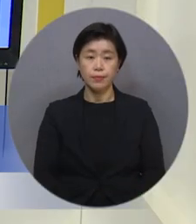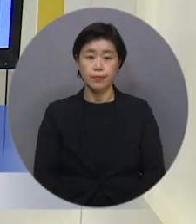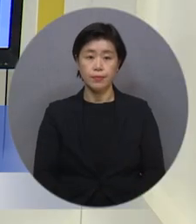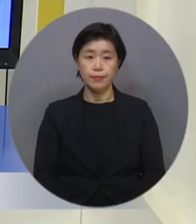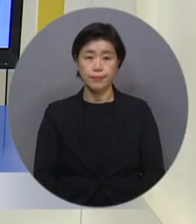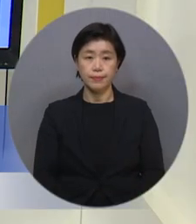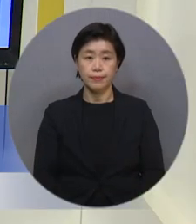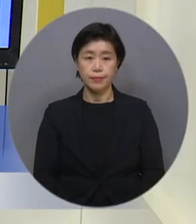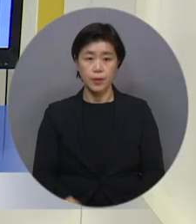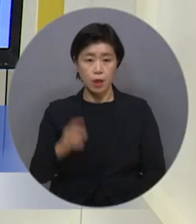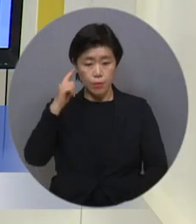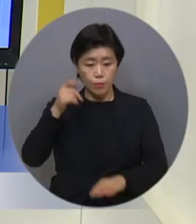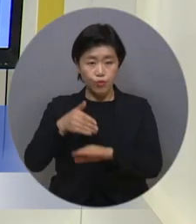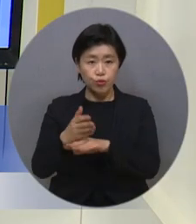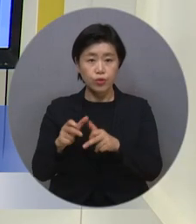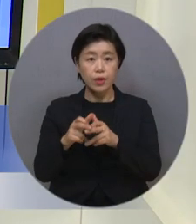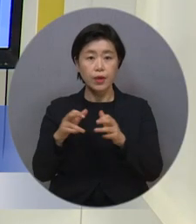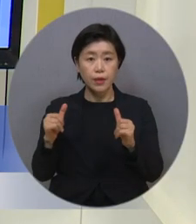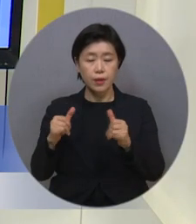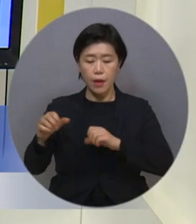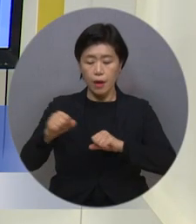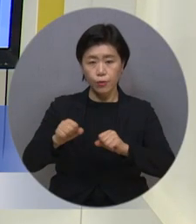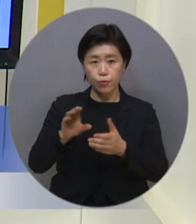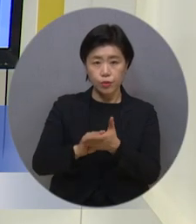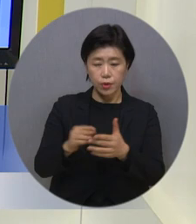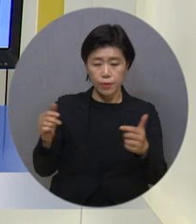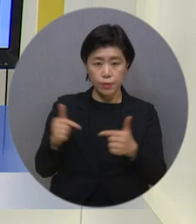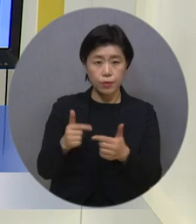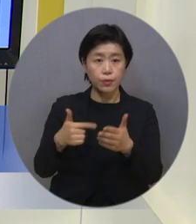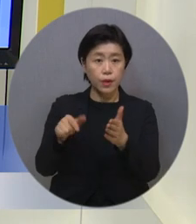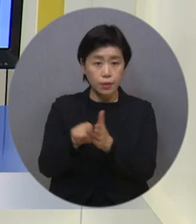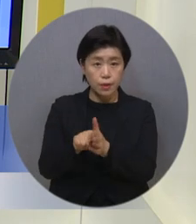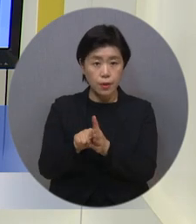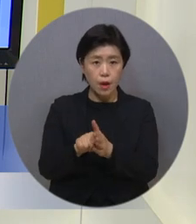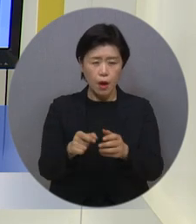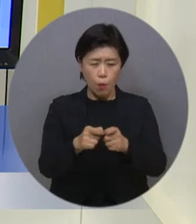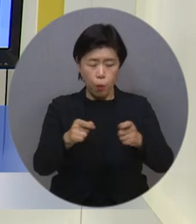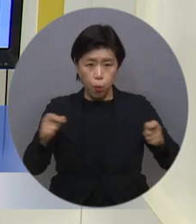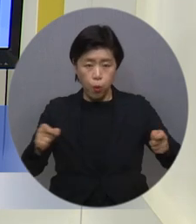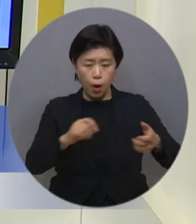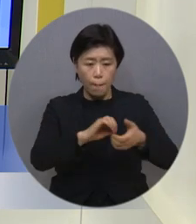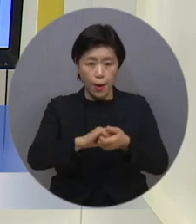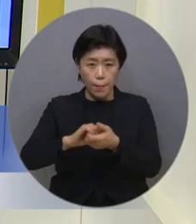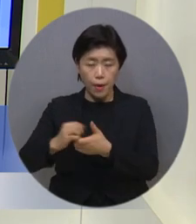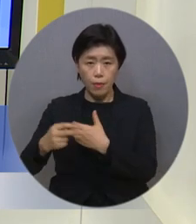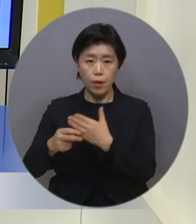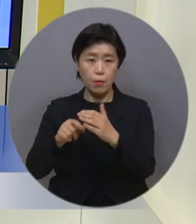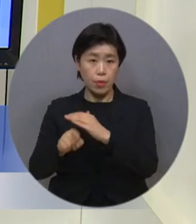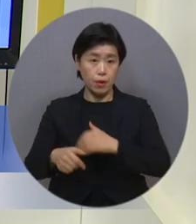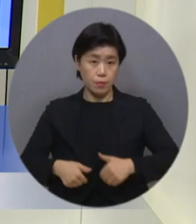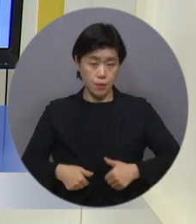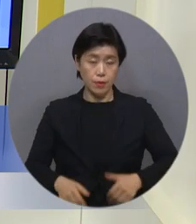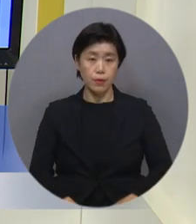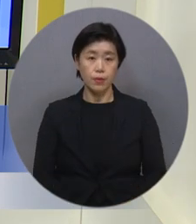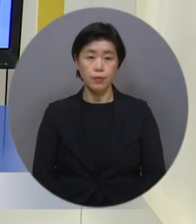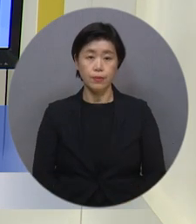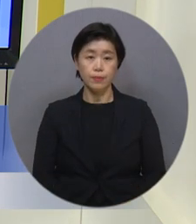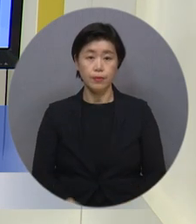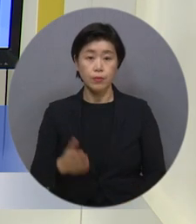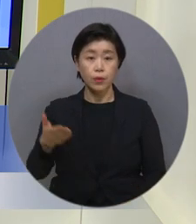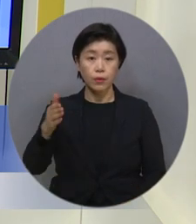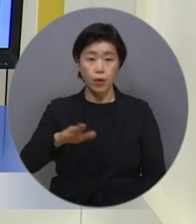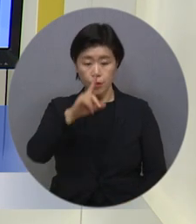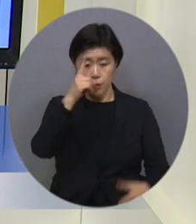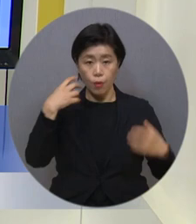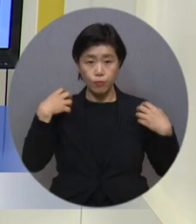다음 뉴스입니다 발달장애인의 행동 문제 치료를 위해서는 장기간 주기적인 병원 방문이 필요한데요 하지만